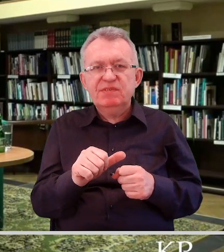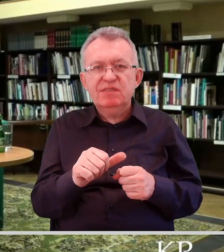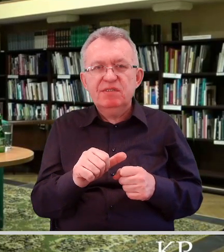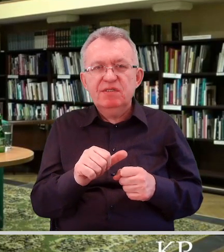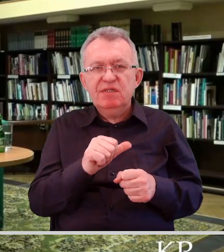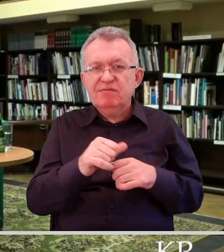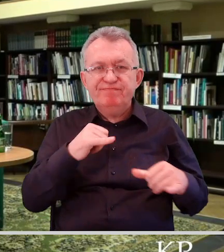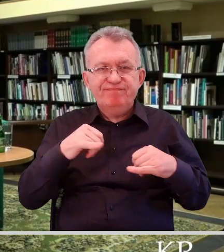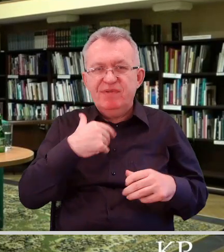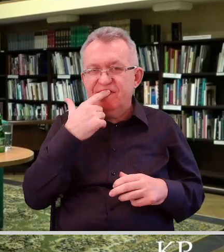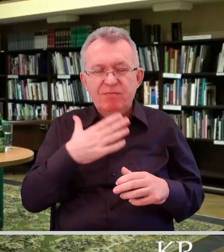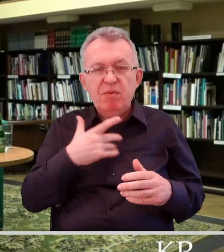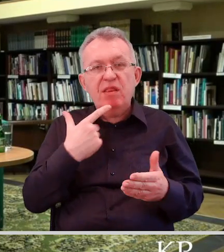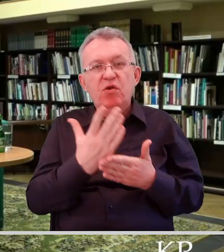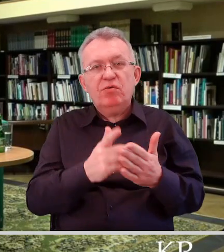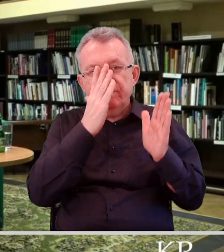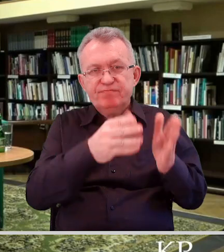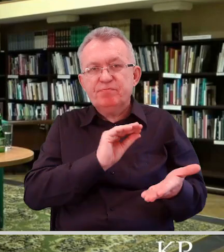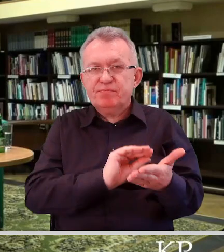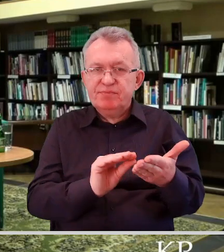nie jestem władna, natomiast opisuję ją,